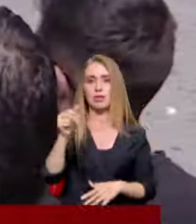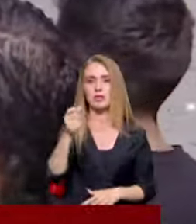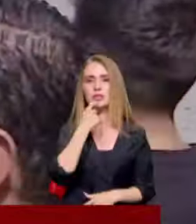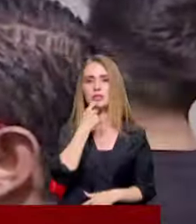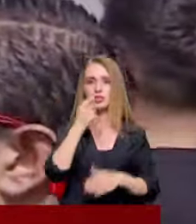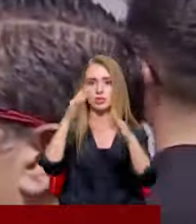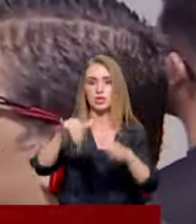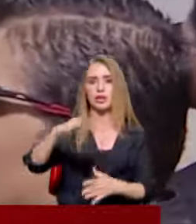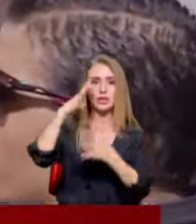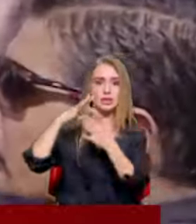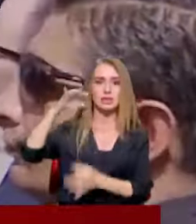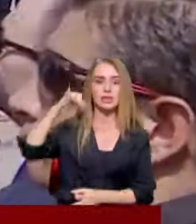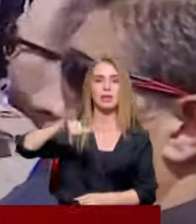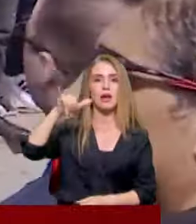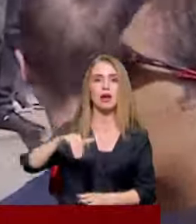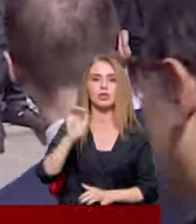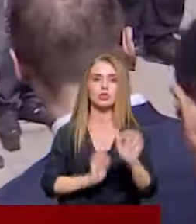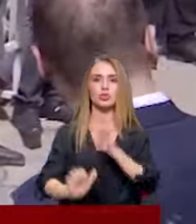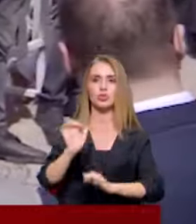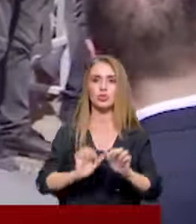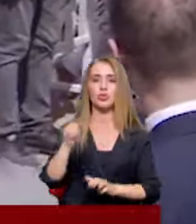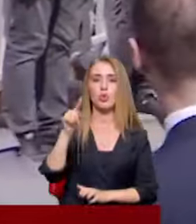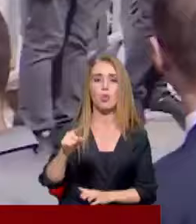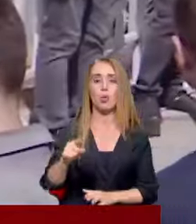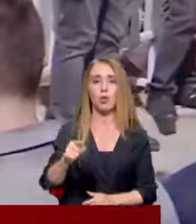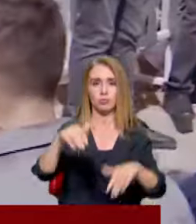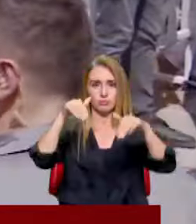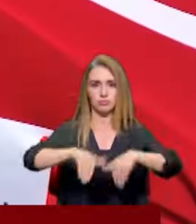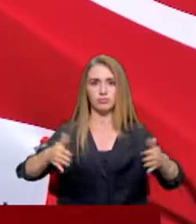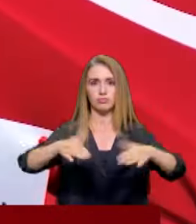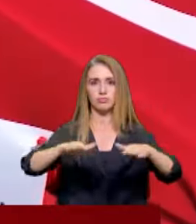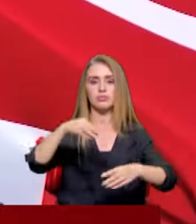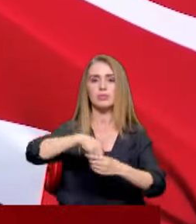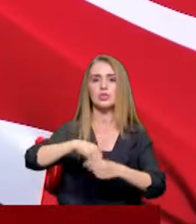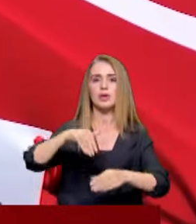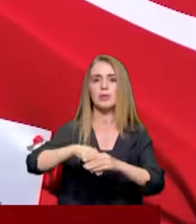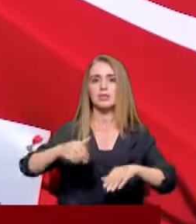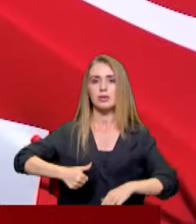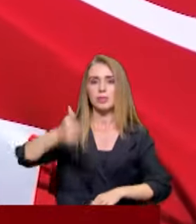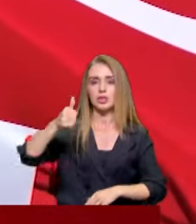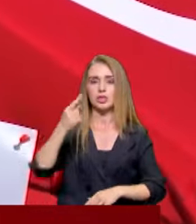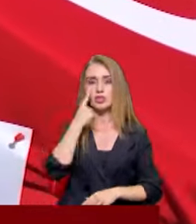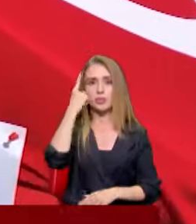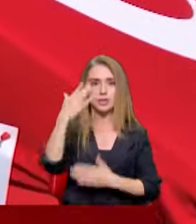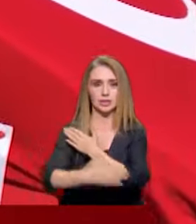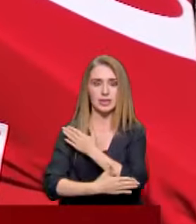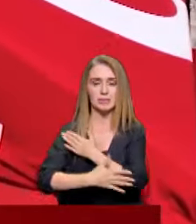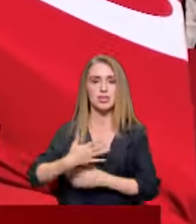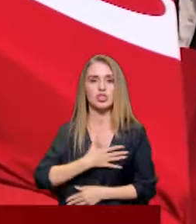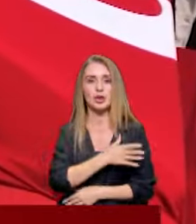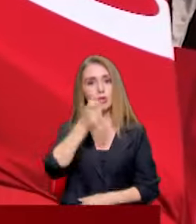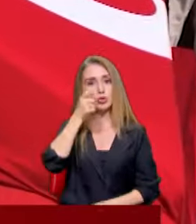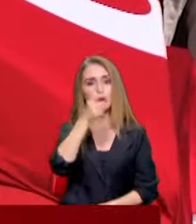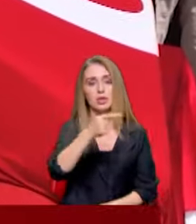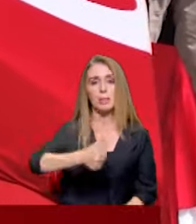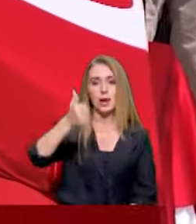yaşındaki insan hakları savunucusu Eygi son yolculuğuna uğurlamak için Meclis Başkanı Cumhurbaşkanı yardımcısı CHP lider